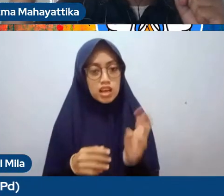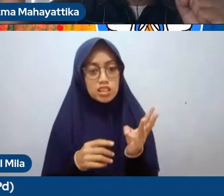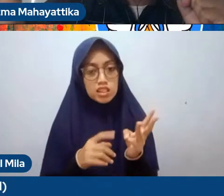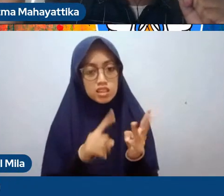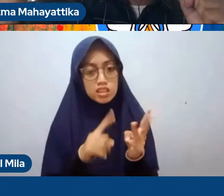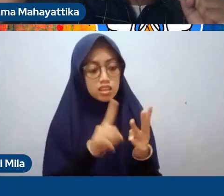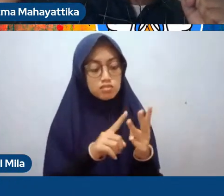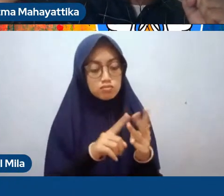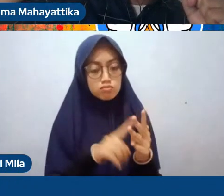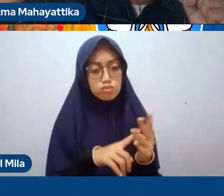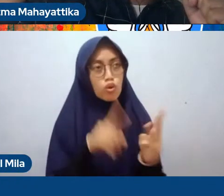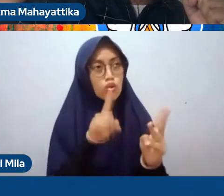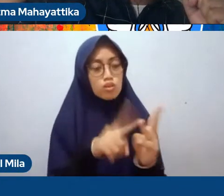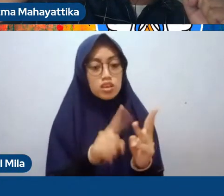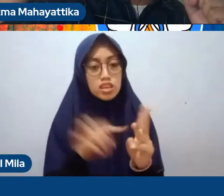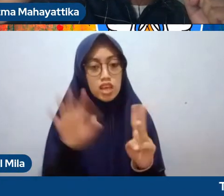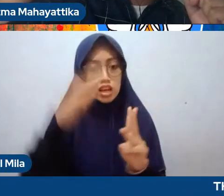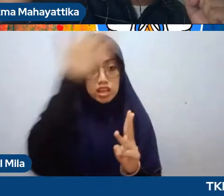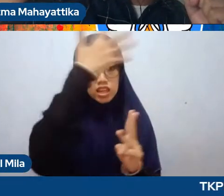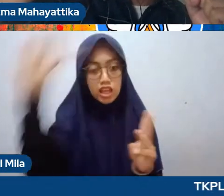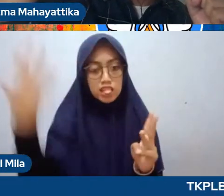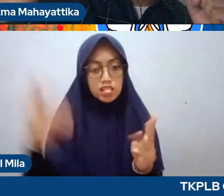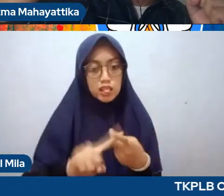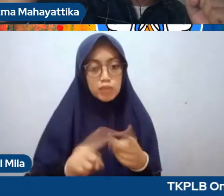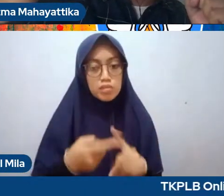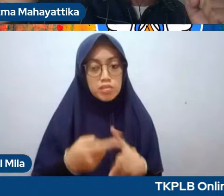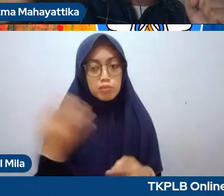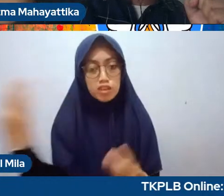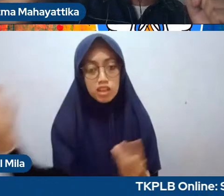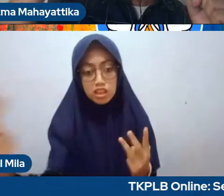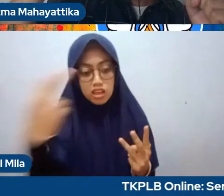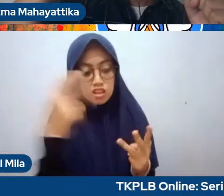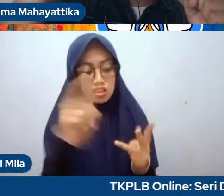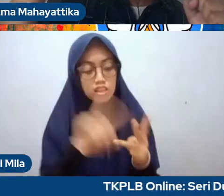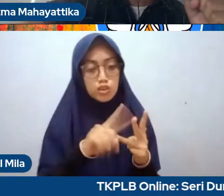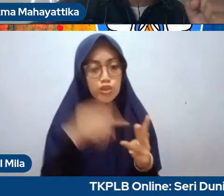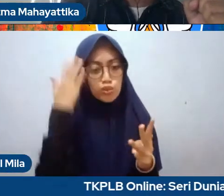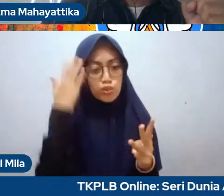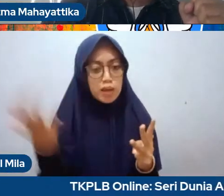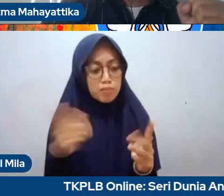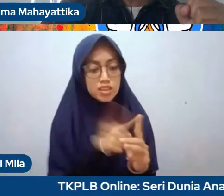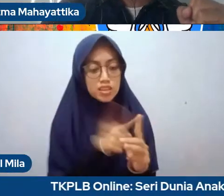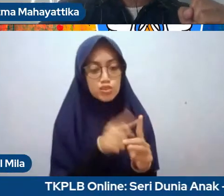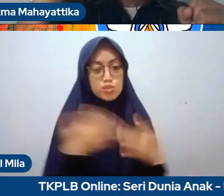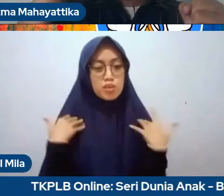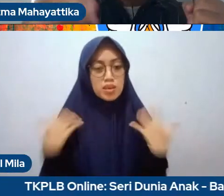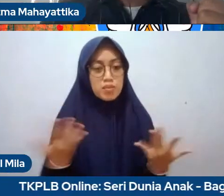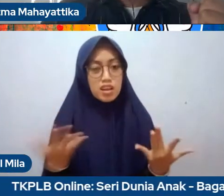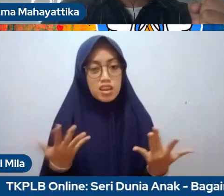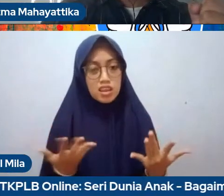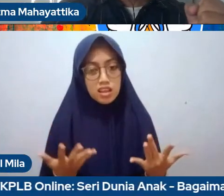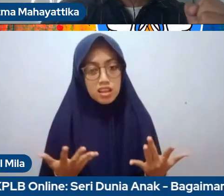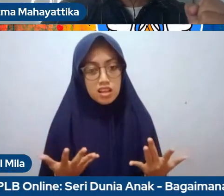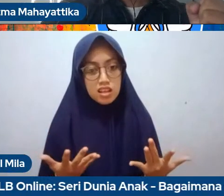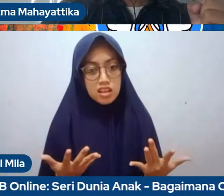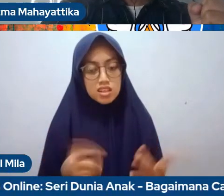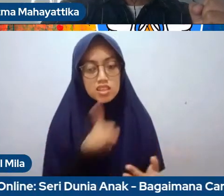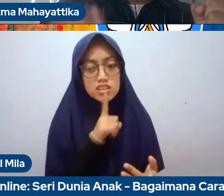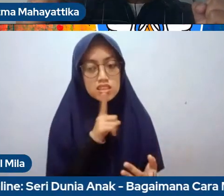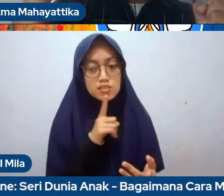kali intervensi itu di level paling dah paling paling luar di apa gitu, sehingga akhirnya nggak tepat intervensinya